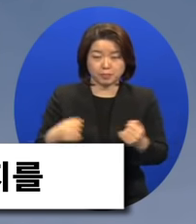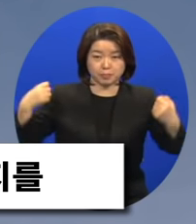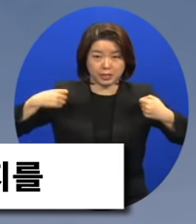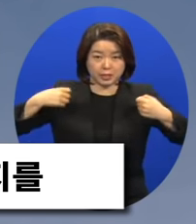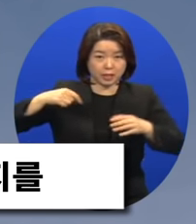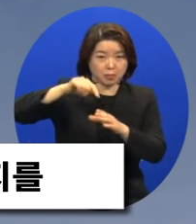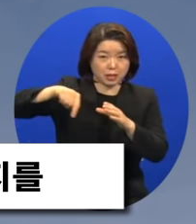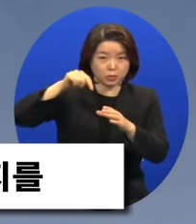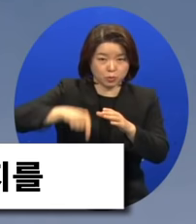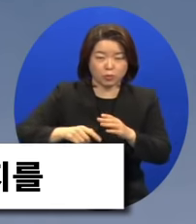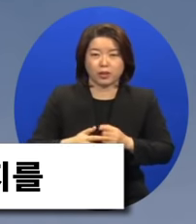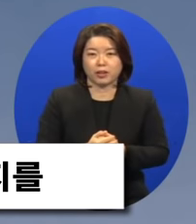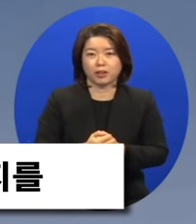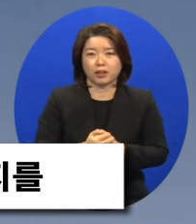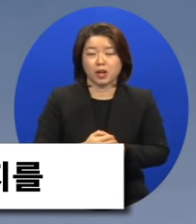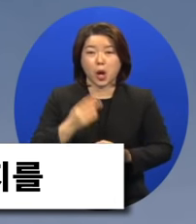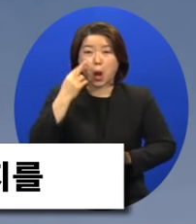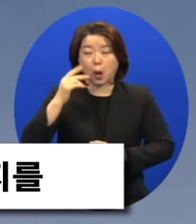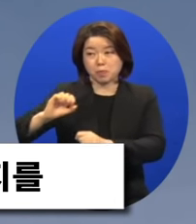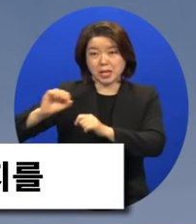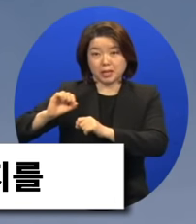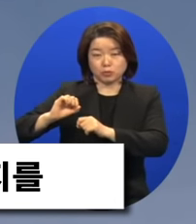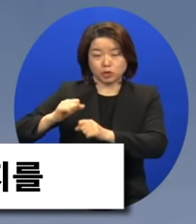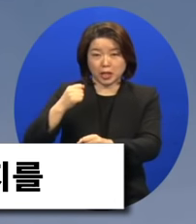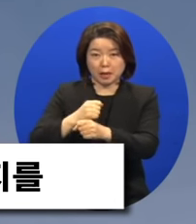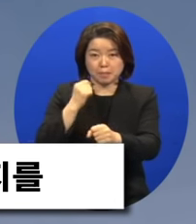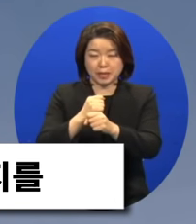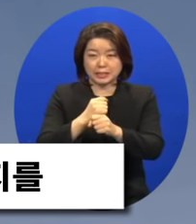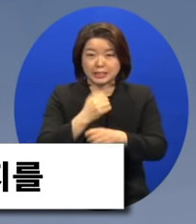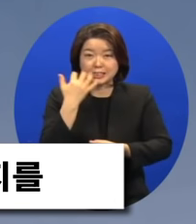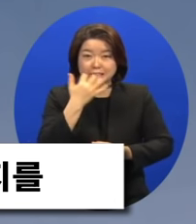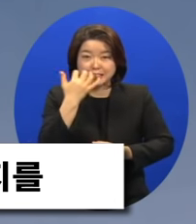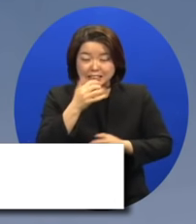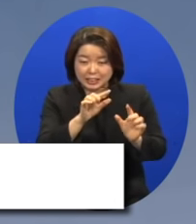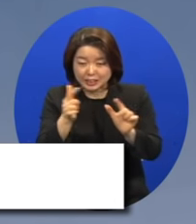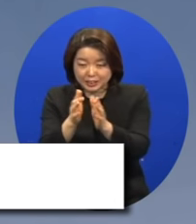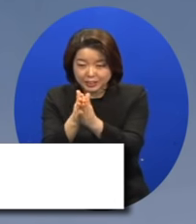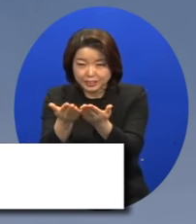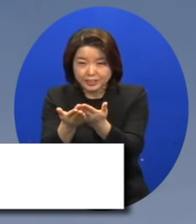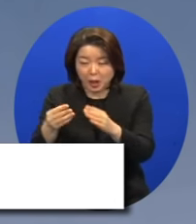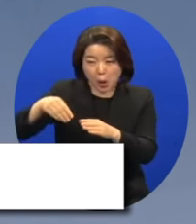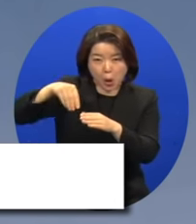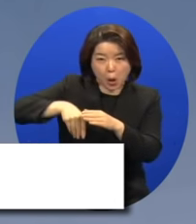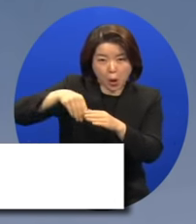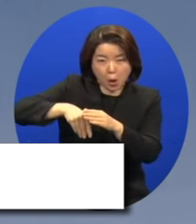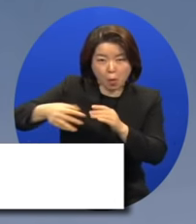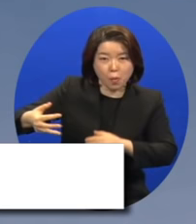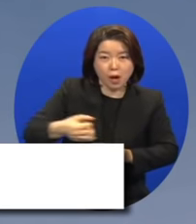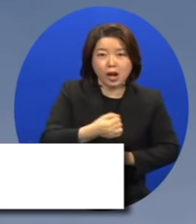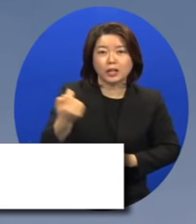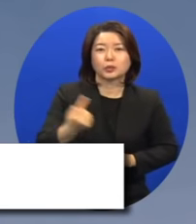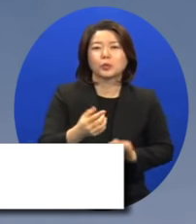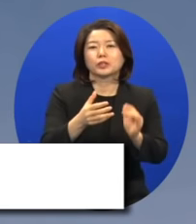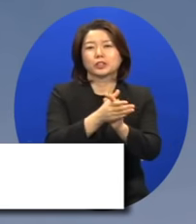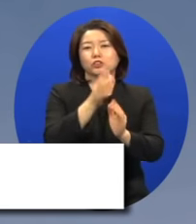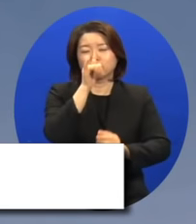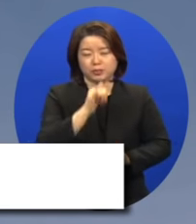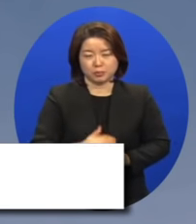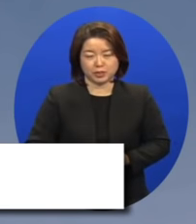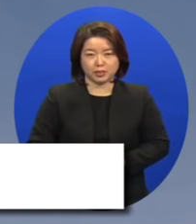기지 에서얻은음란잡지를 학교가방에넣어다니곤했다.